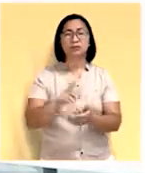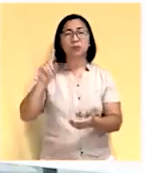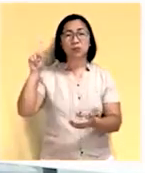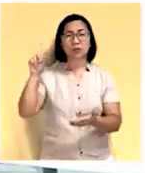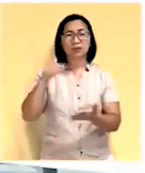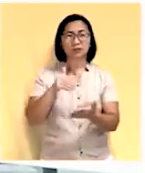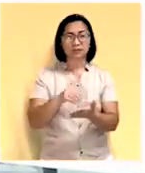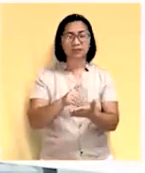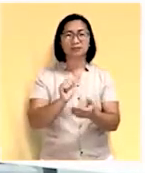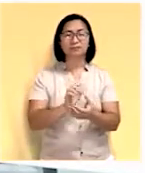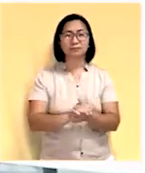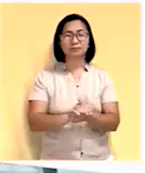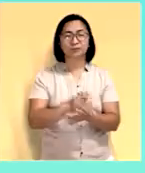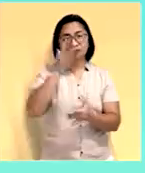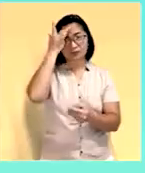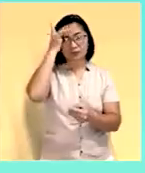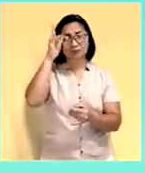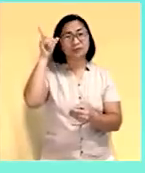mo talaga, Lino!